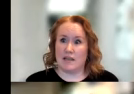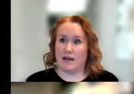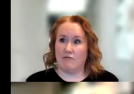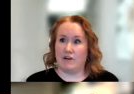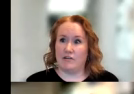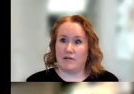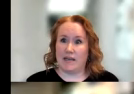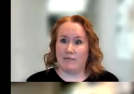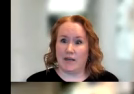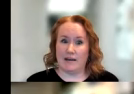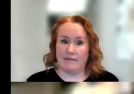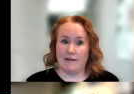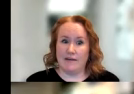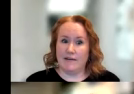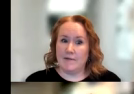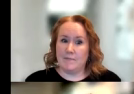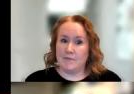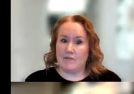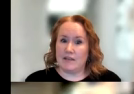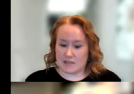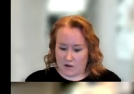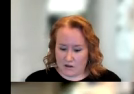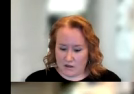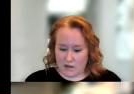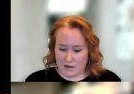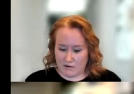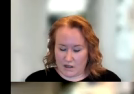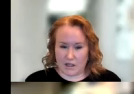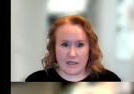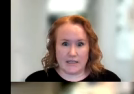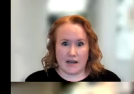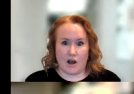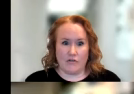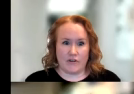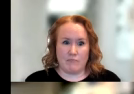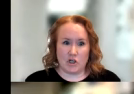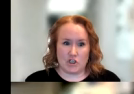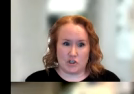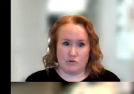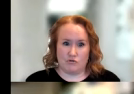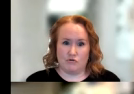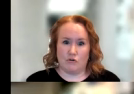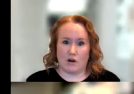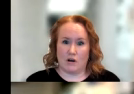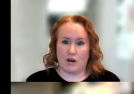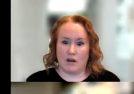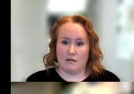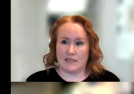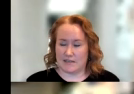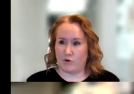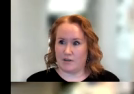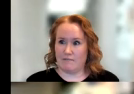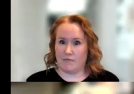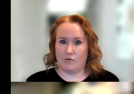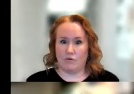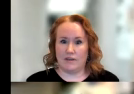til å presentere for de andre medlemmene her? Vi skal allerede 2. mars 2022 ha